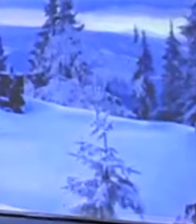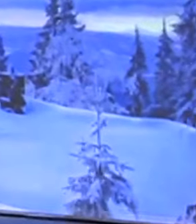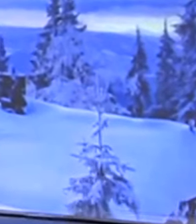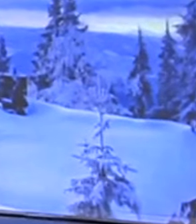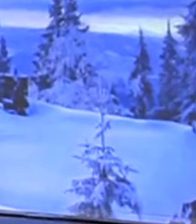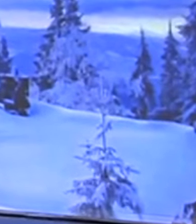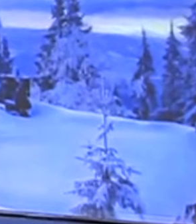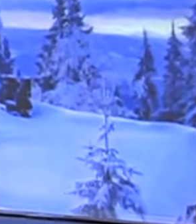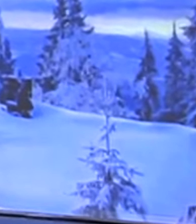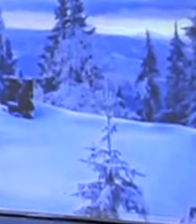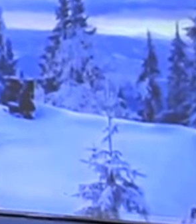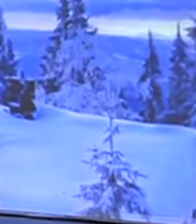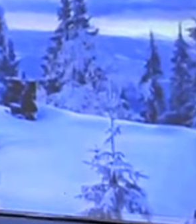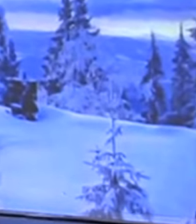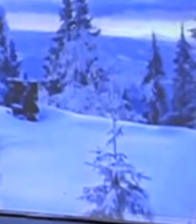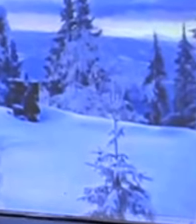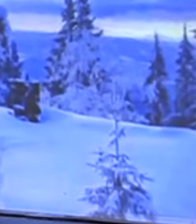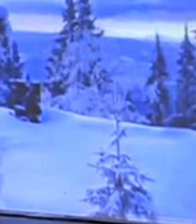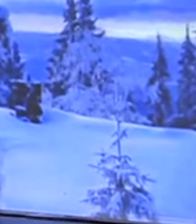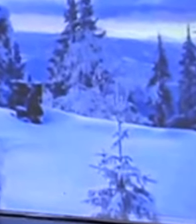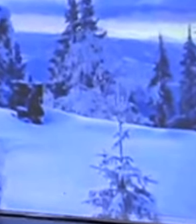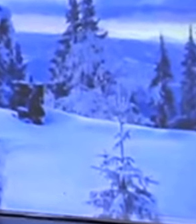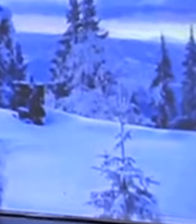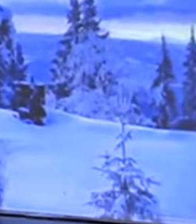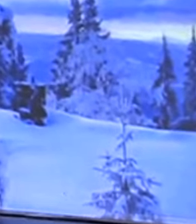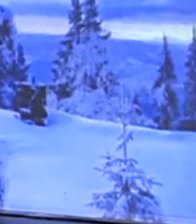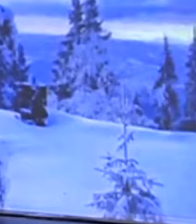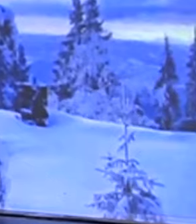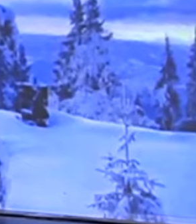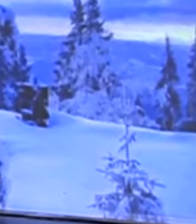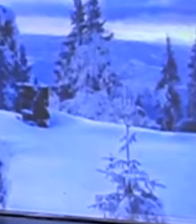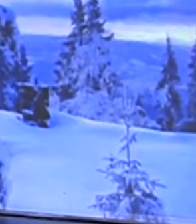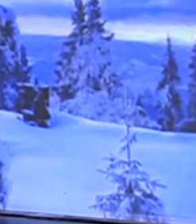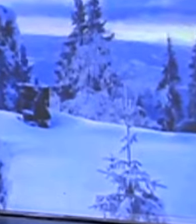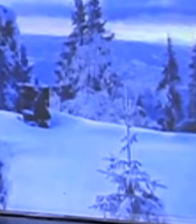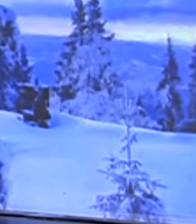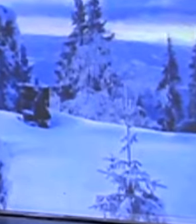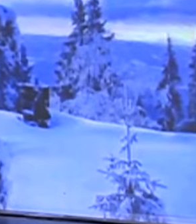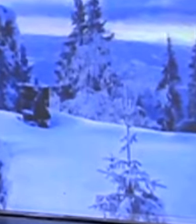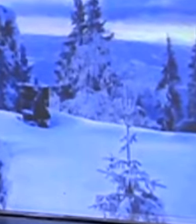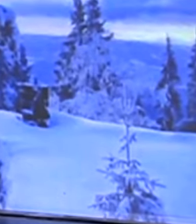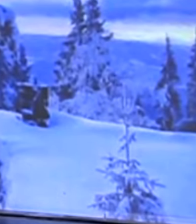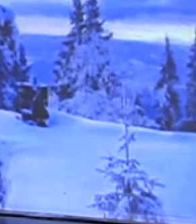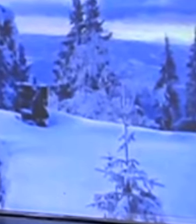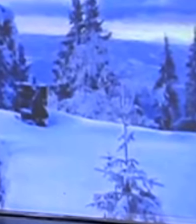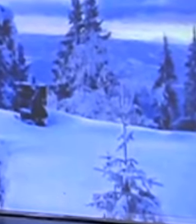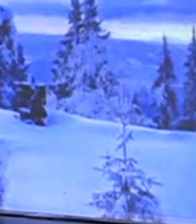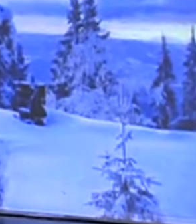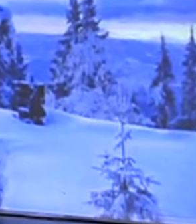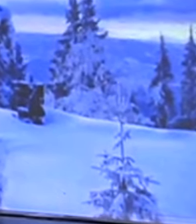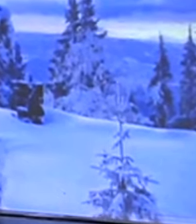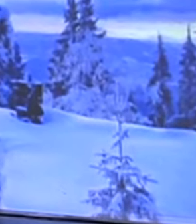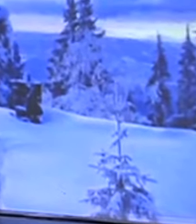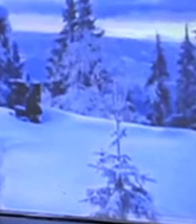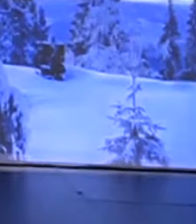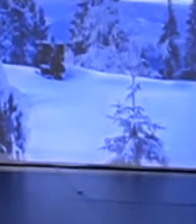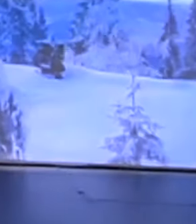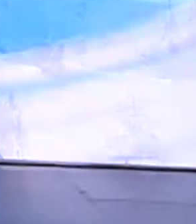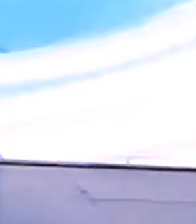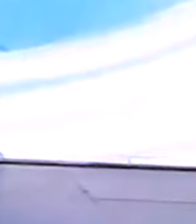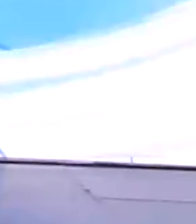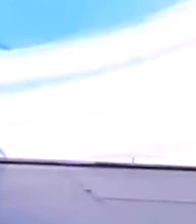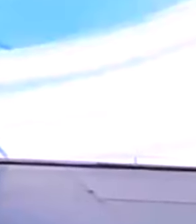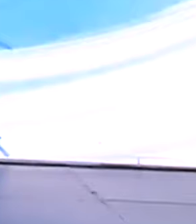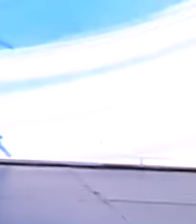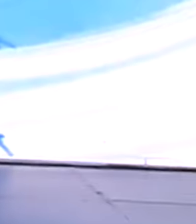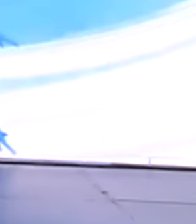Мегаполистерде қарарлас жауын жауады деп болжайды синоптиктер. Шымкент пен Алматыда күндіз 1, түнде 4 градус салқын болады. Елордамыз Астанада